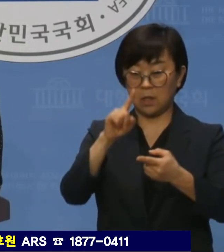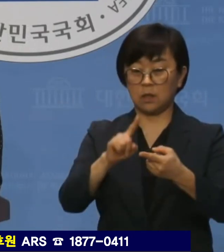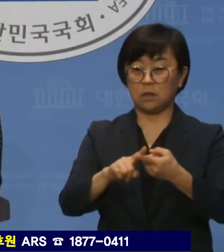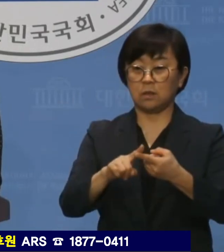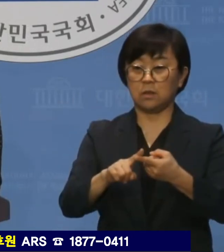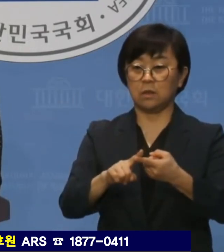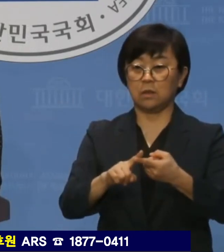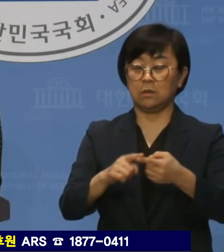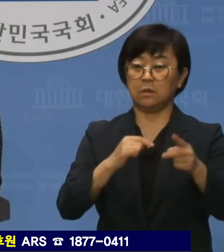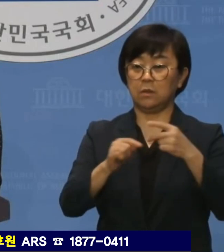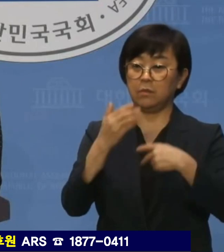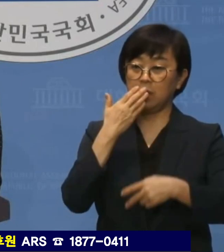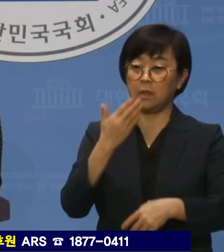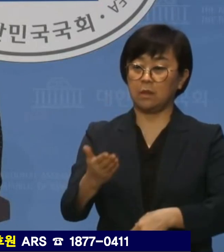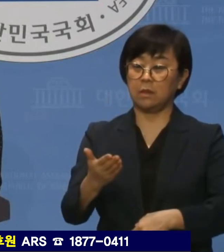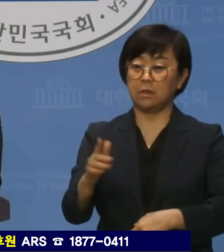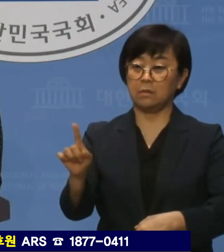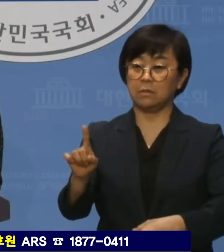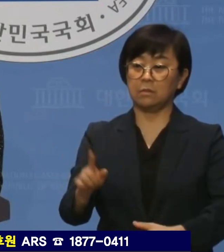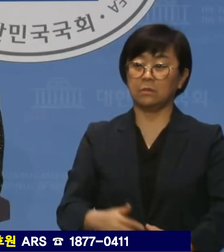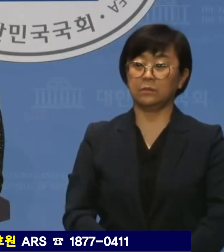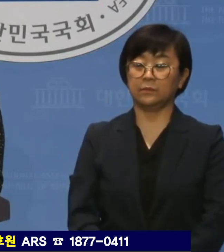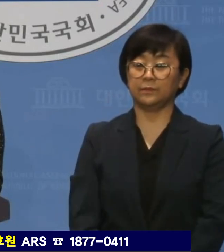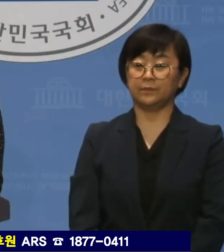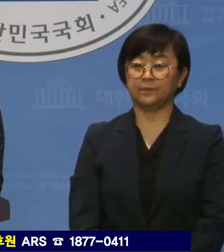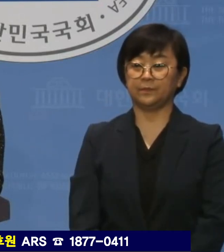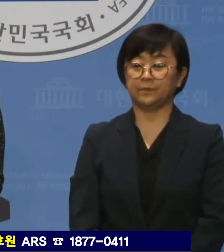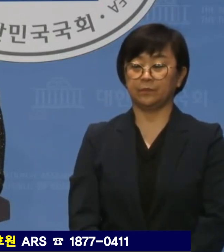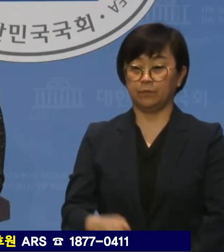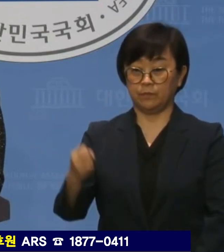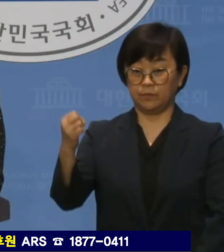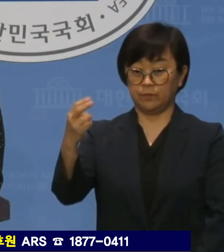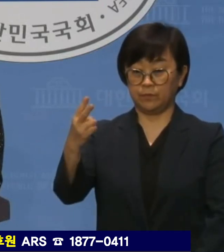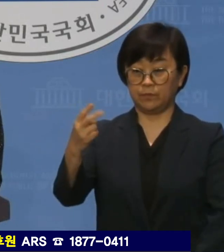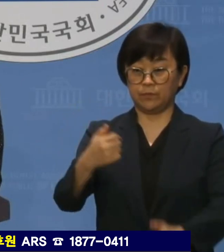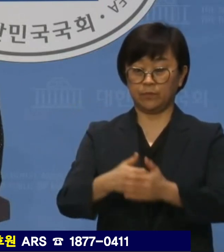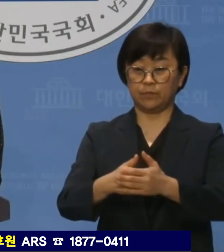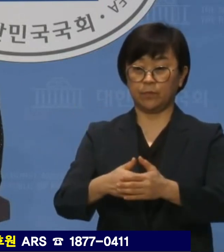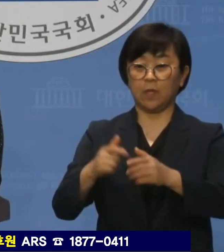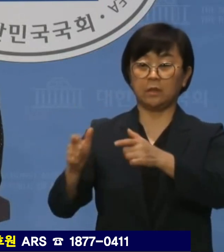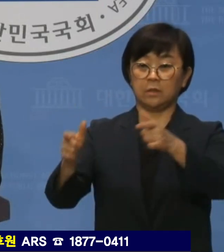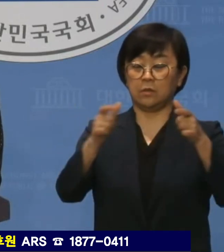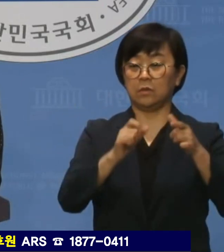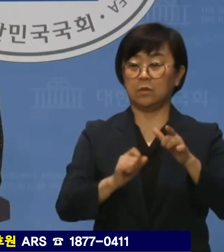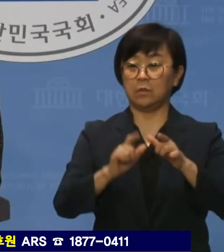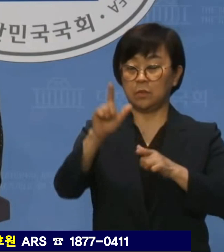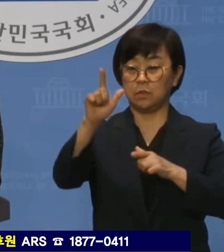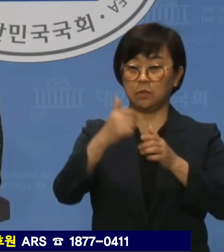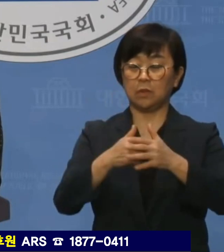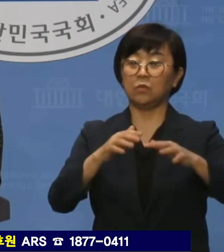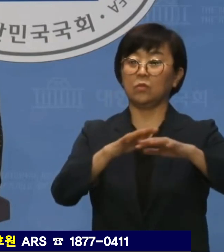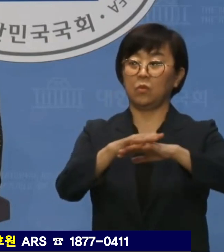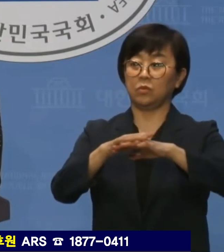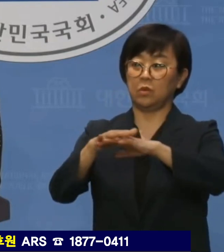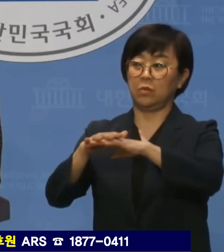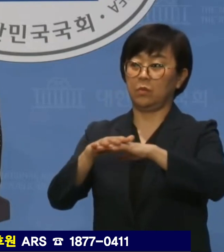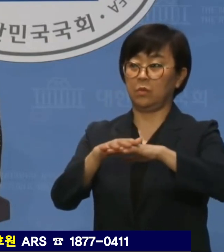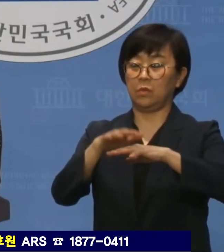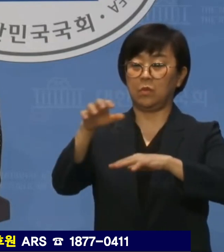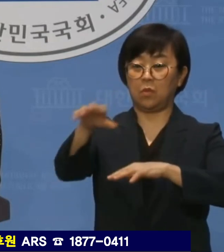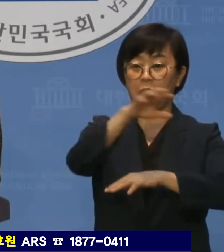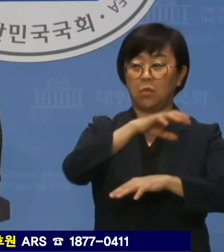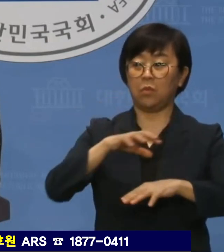어떻게 이해해야 합니까? 더욱이 대상 지역 대다수가 농촌